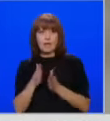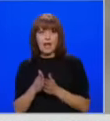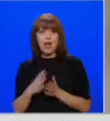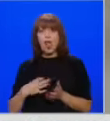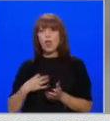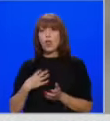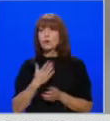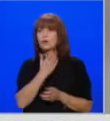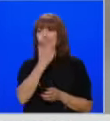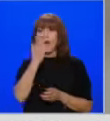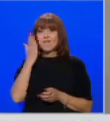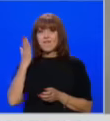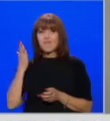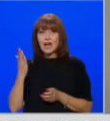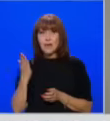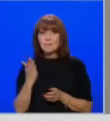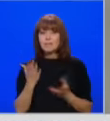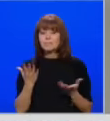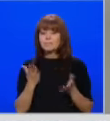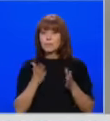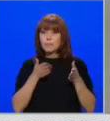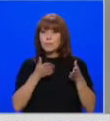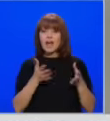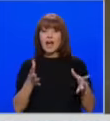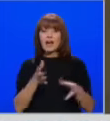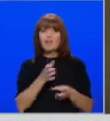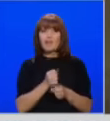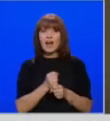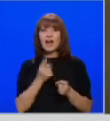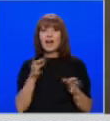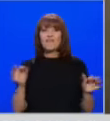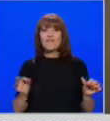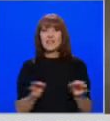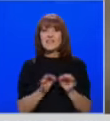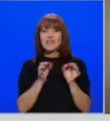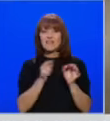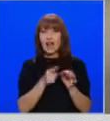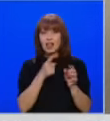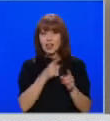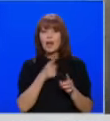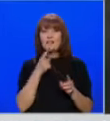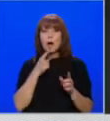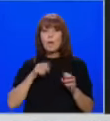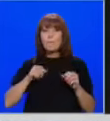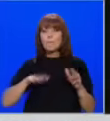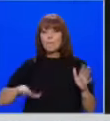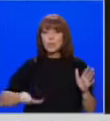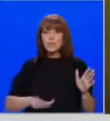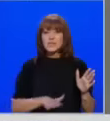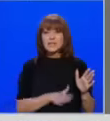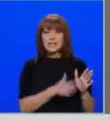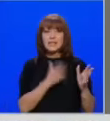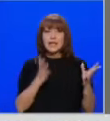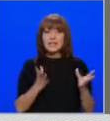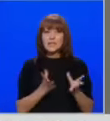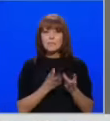Лошото време хвана неподготвени десетките хиляди посетители на популярния фестивал Burning Man в пустинята Black Rock. Започналото в края на